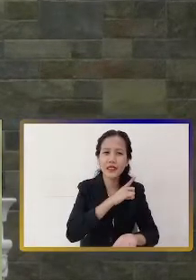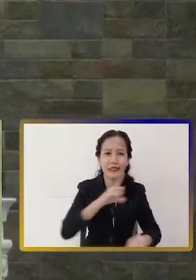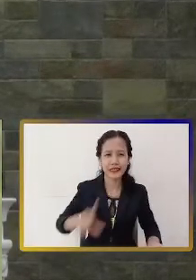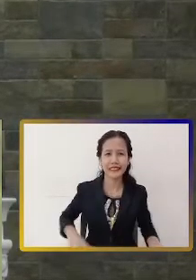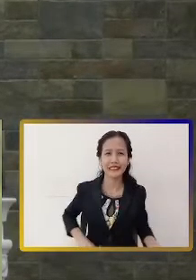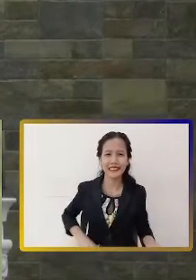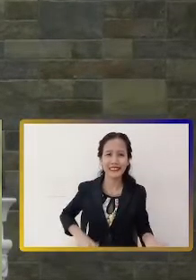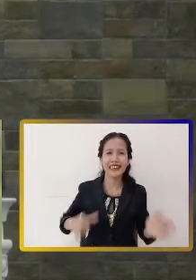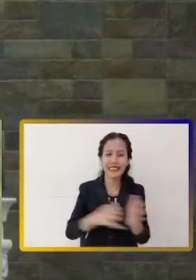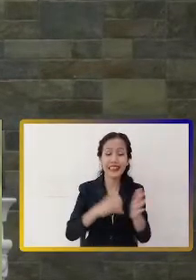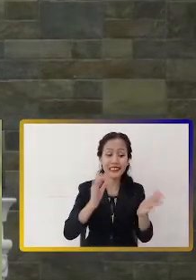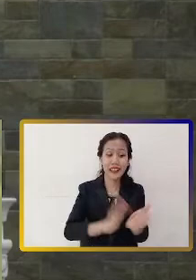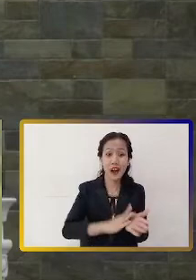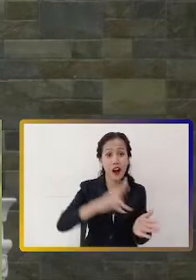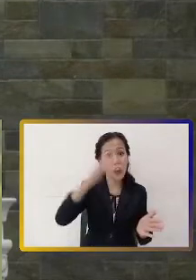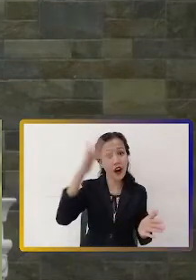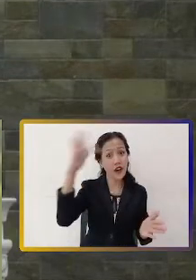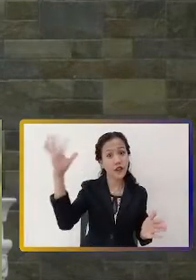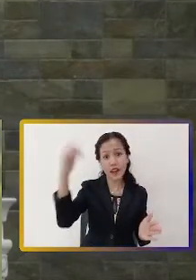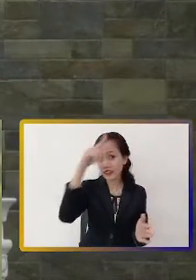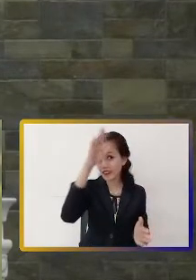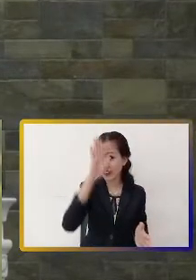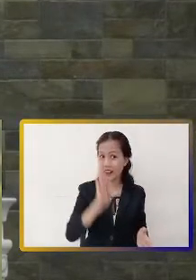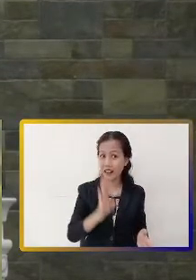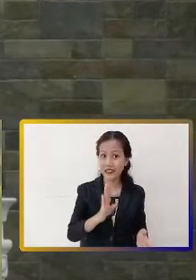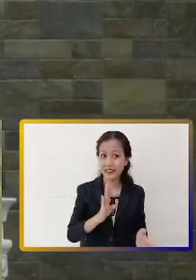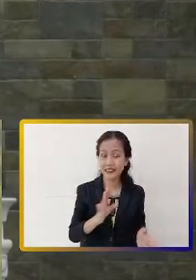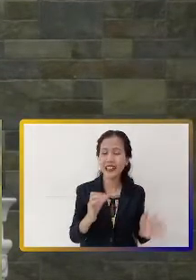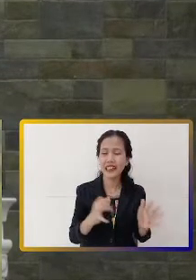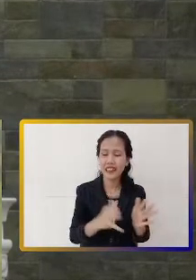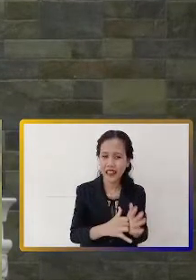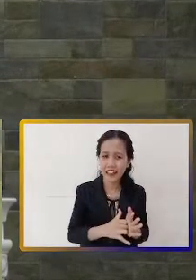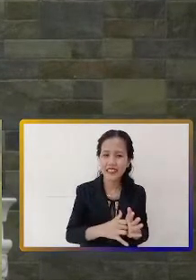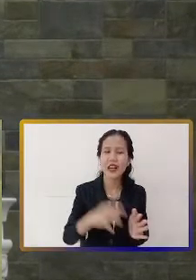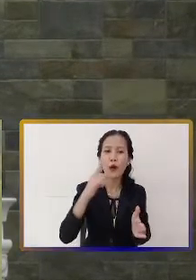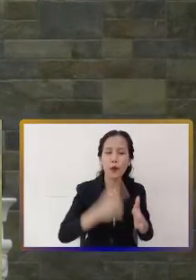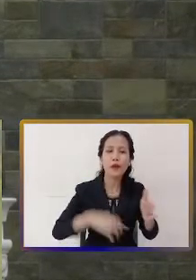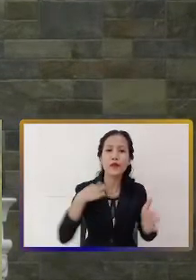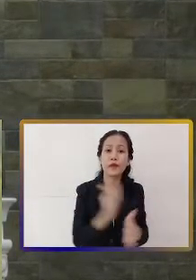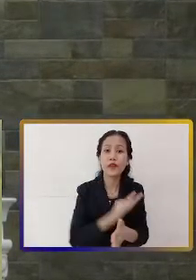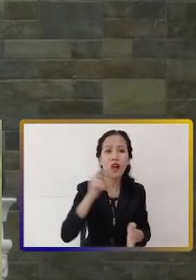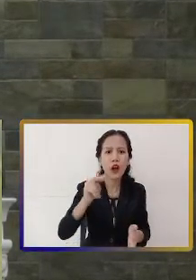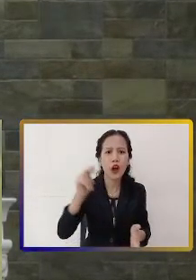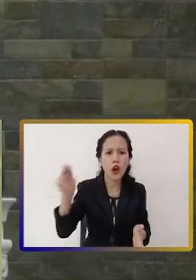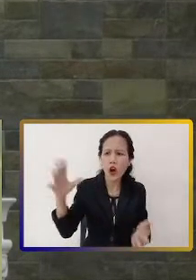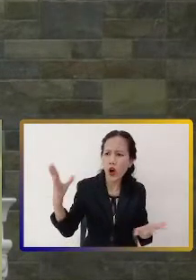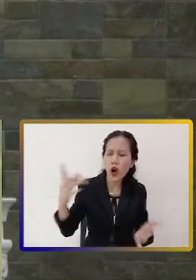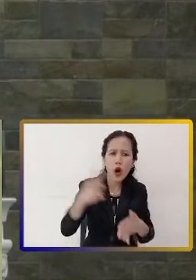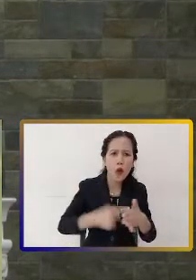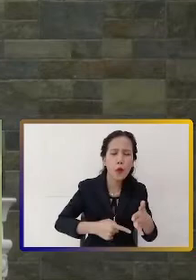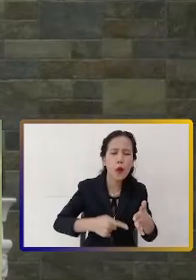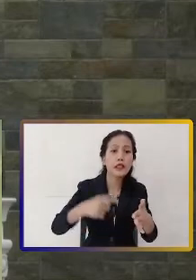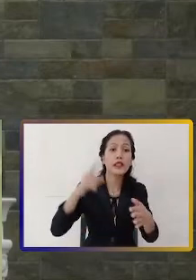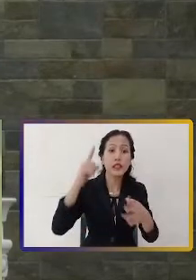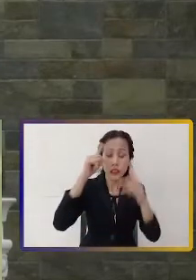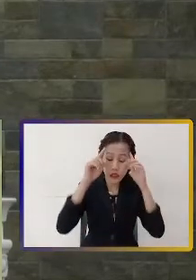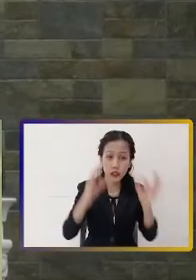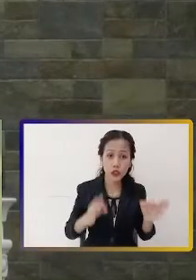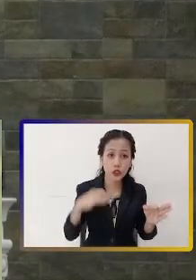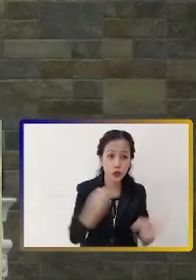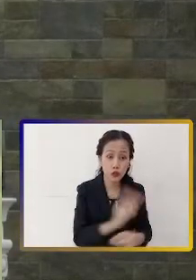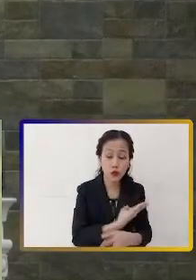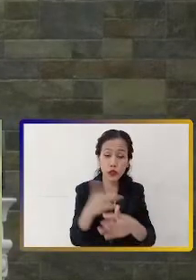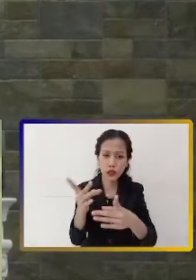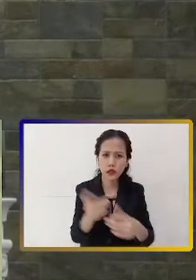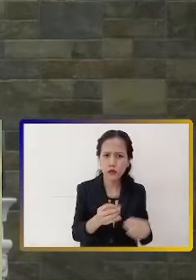that glorifies God. Yan o ang kailangan po natin. Anong decision araw-araw ginagawa po natin na hindi